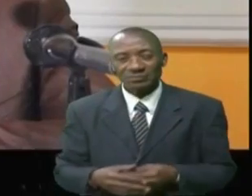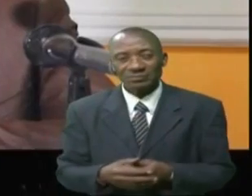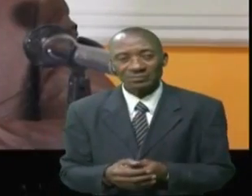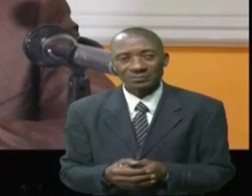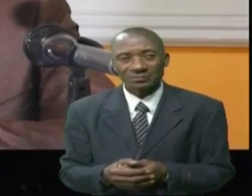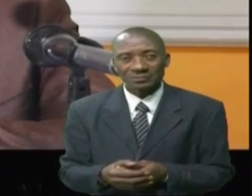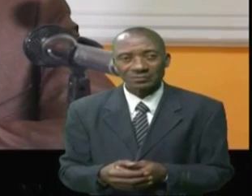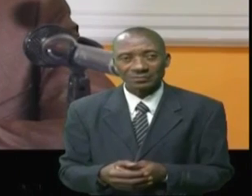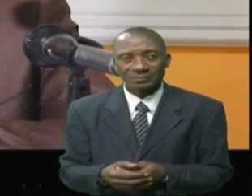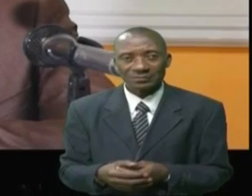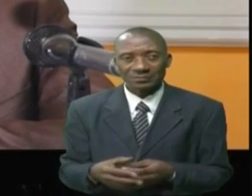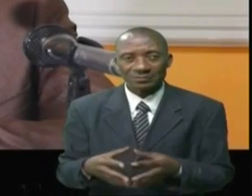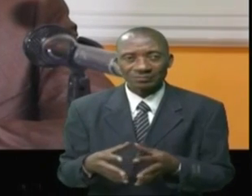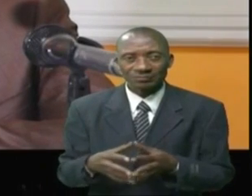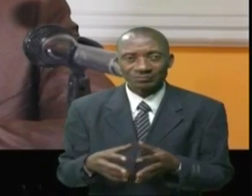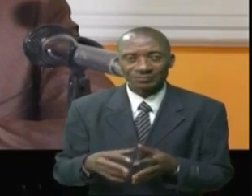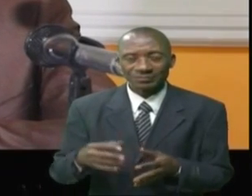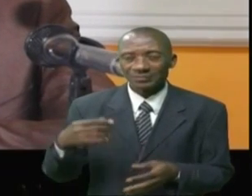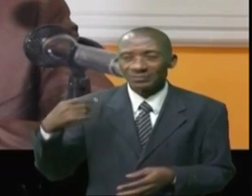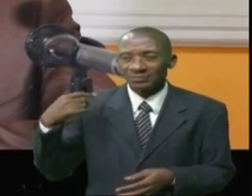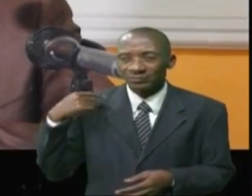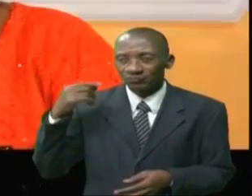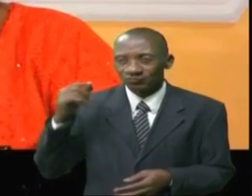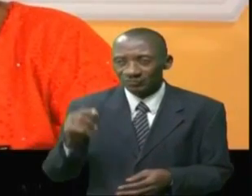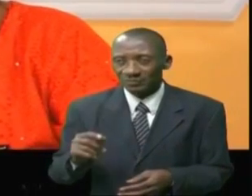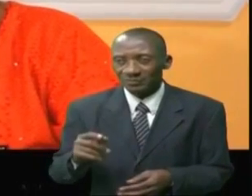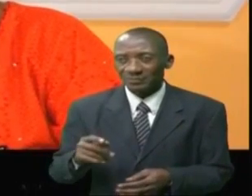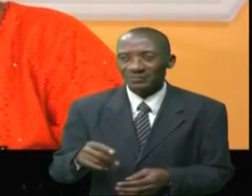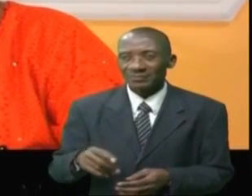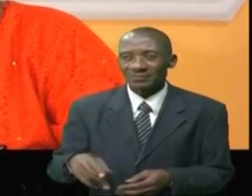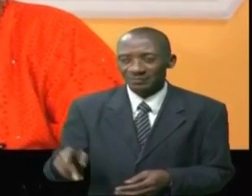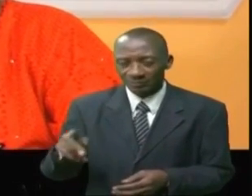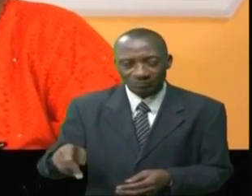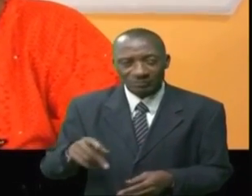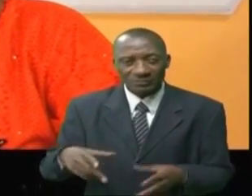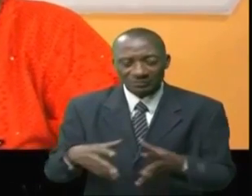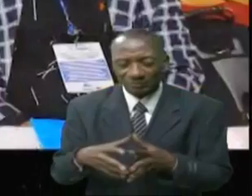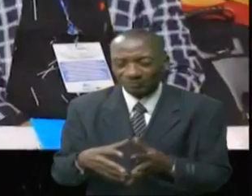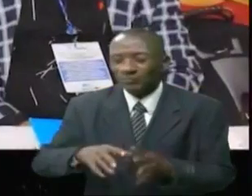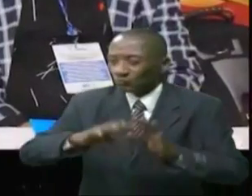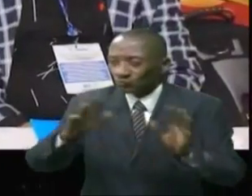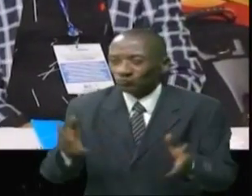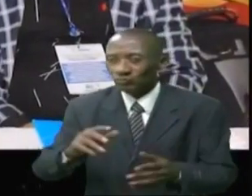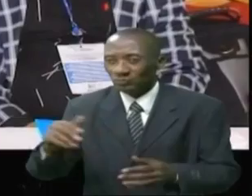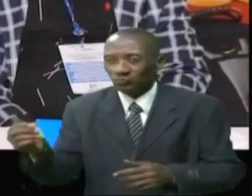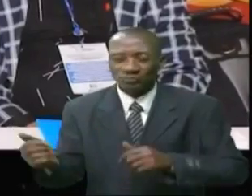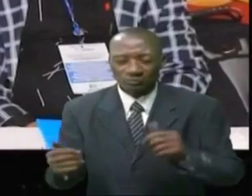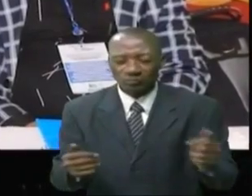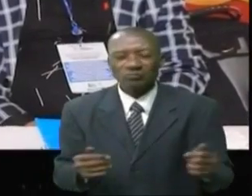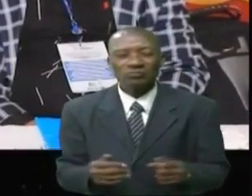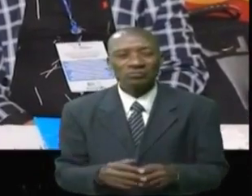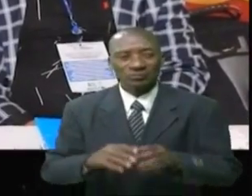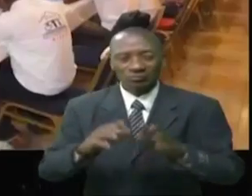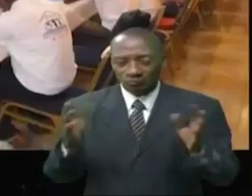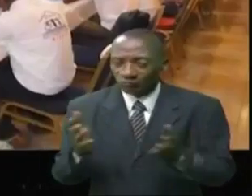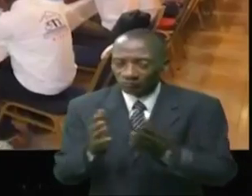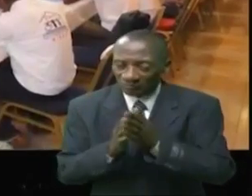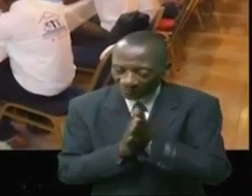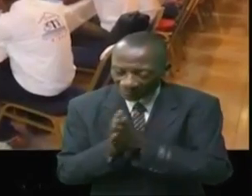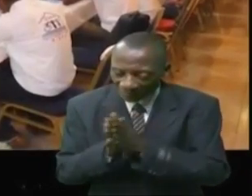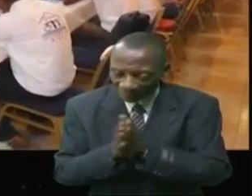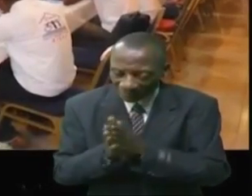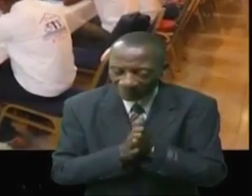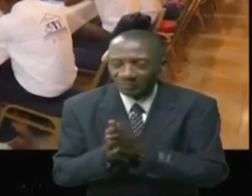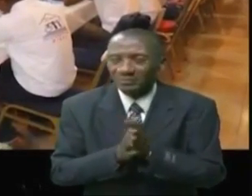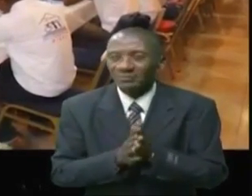et d'interprétation des informations réelles sur la question de la protection de l'enfant va être appliqué, affirmation de l'un